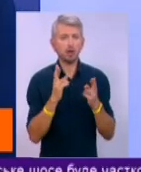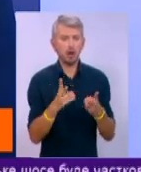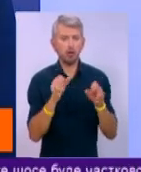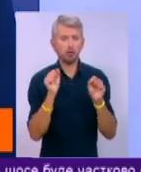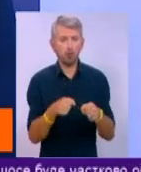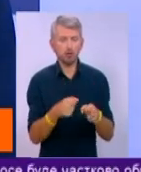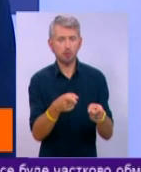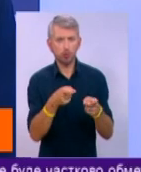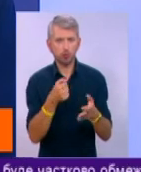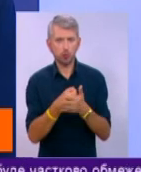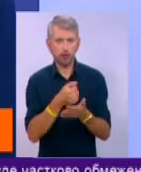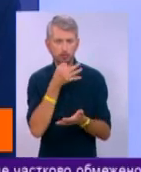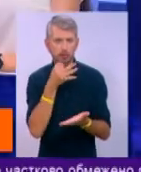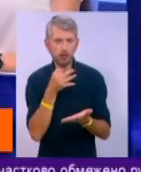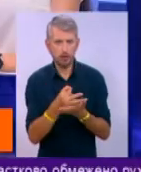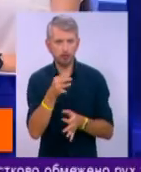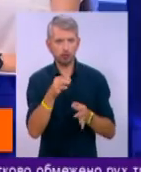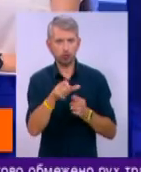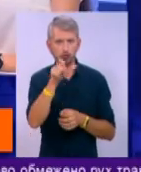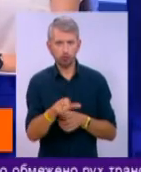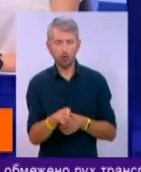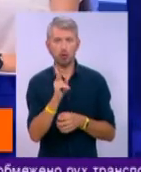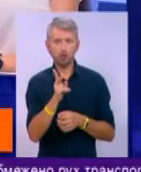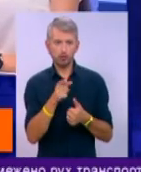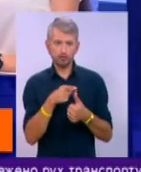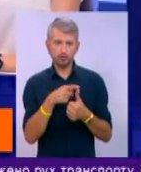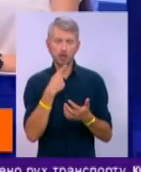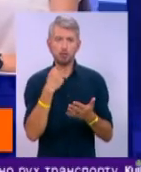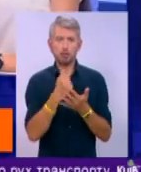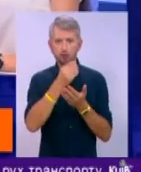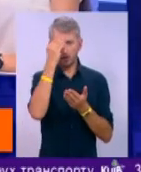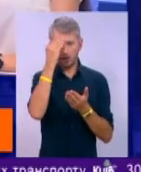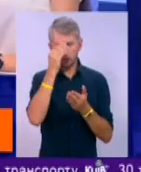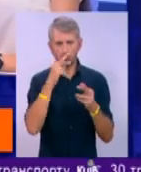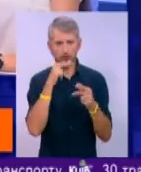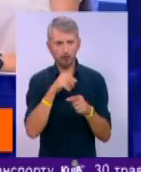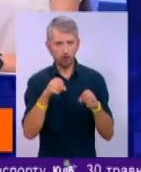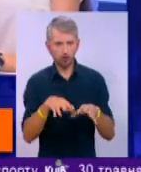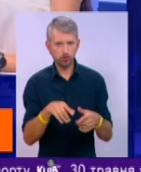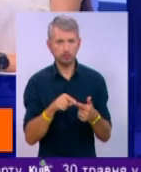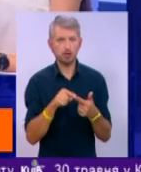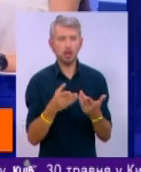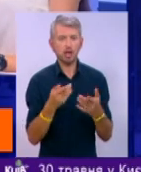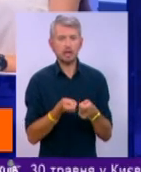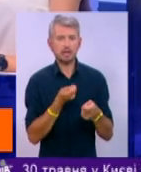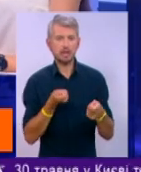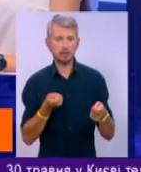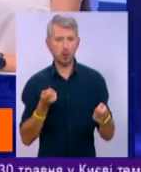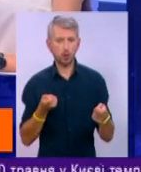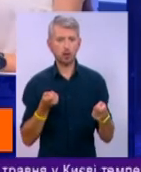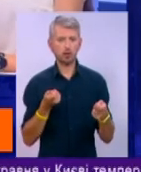можна притягнути до відповідальності суддю, який прийняв завідомо неправосудне рішення, який затягує